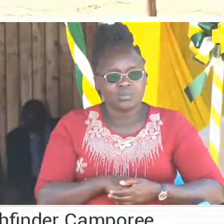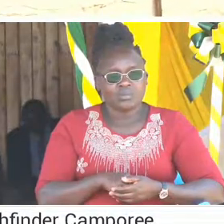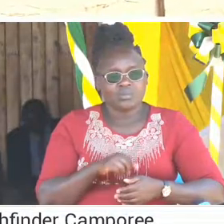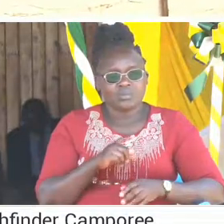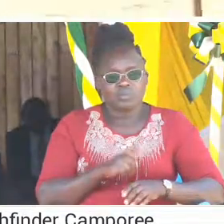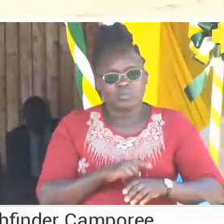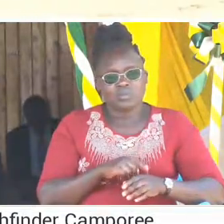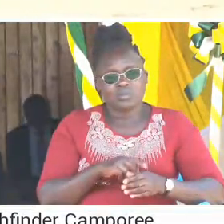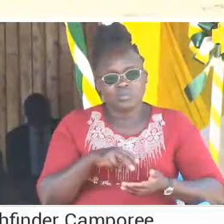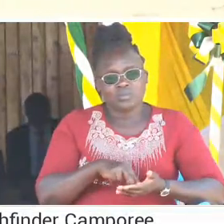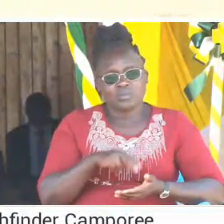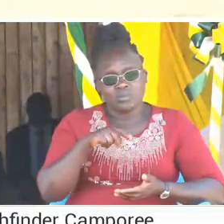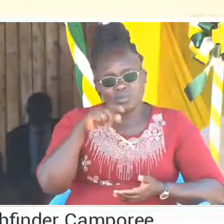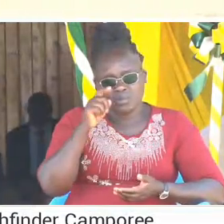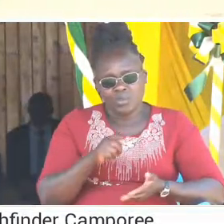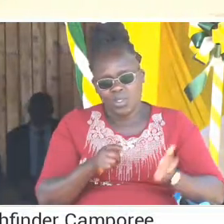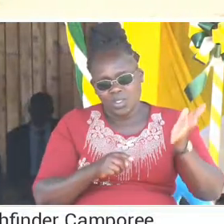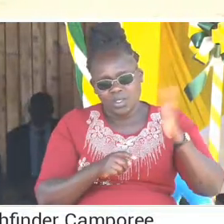Iko hivi.